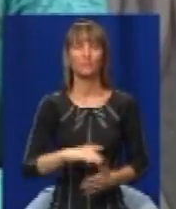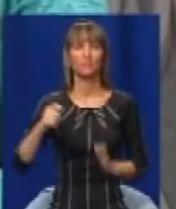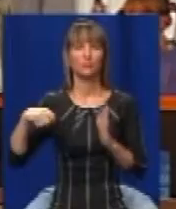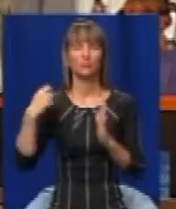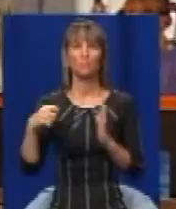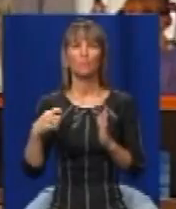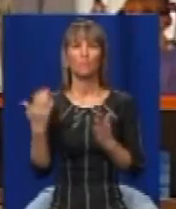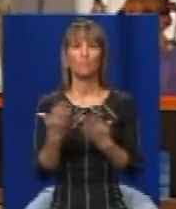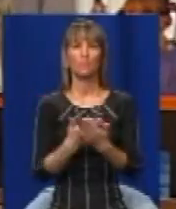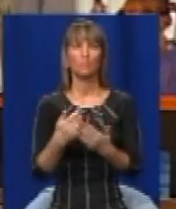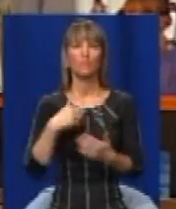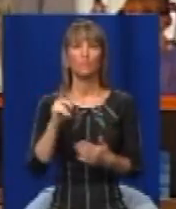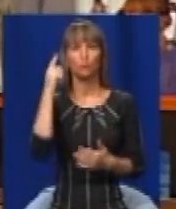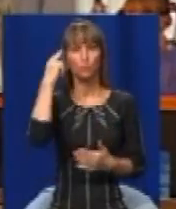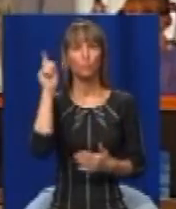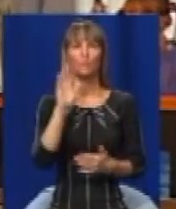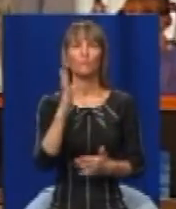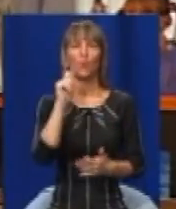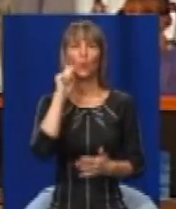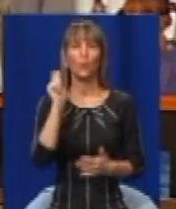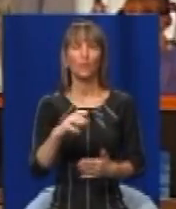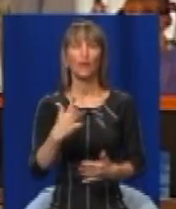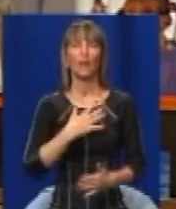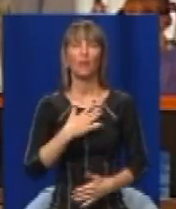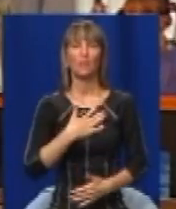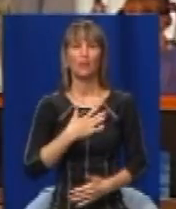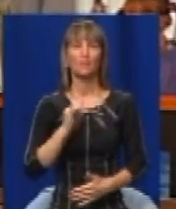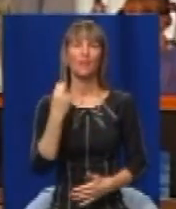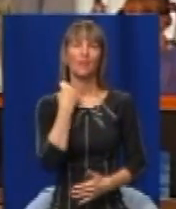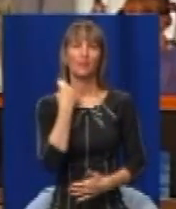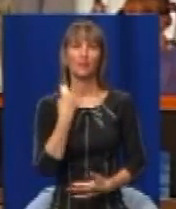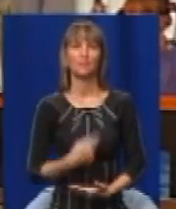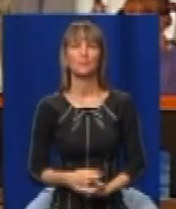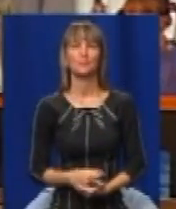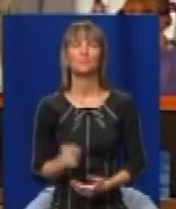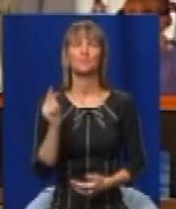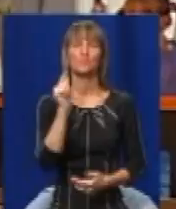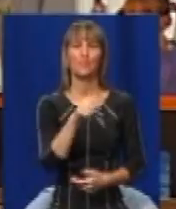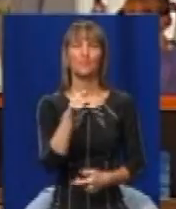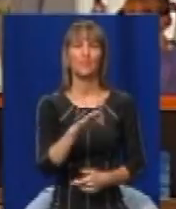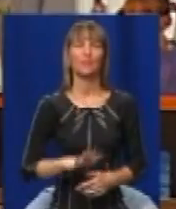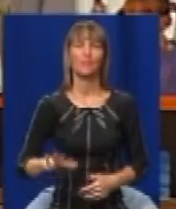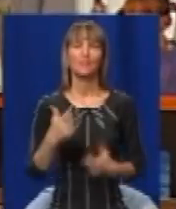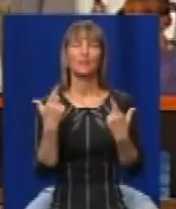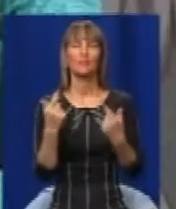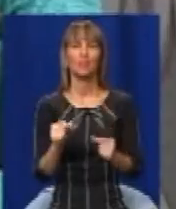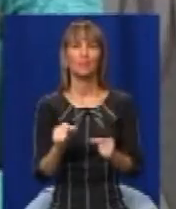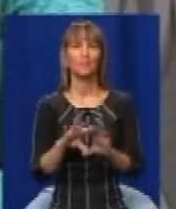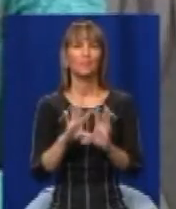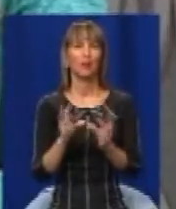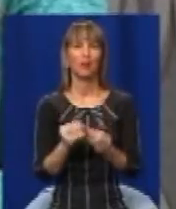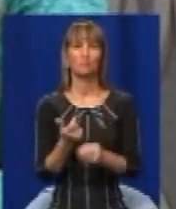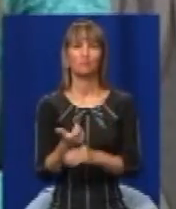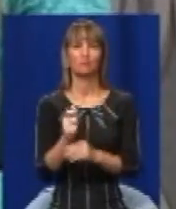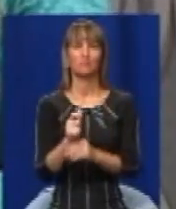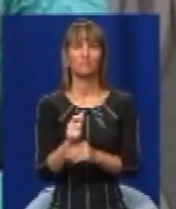думаю, що в Україні, Канаді і Англії. Тобто там, в тих країнах, де взагалі переважно